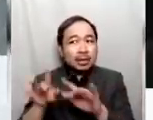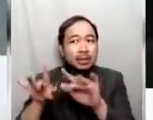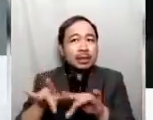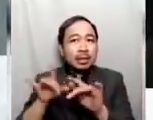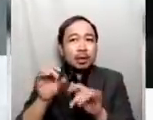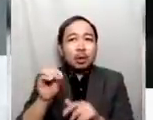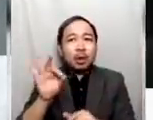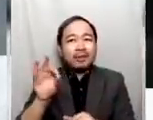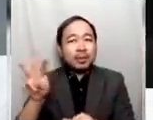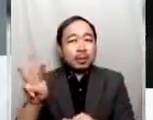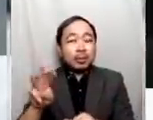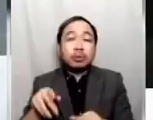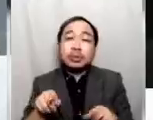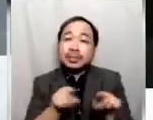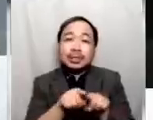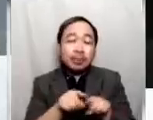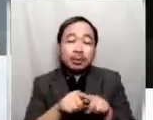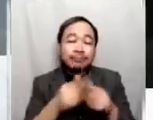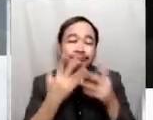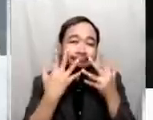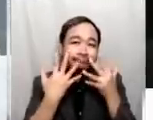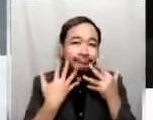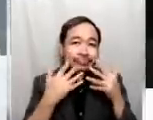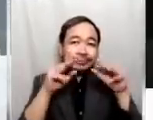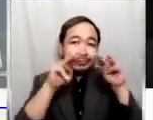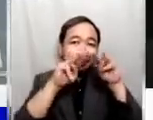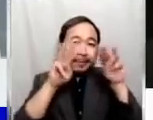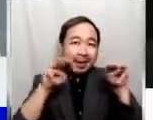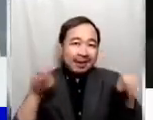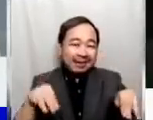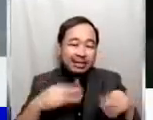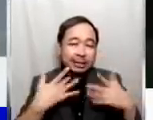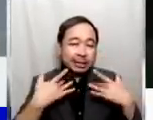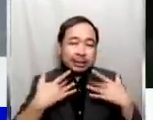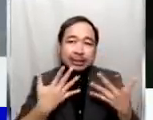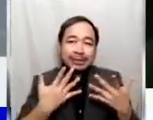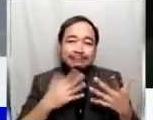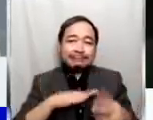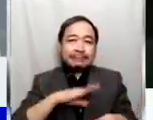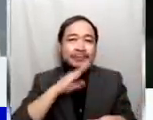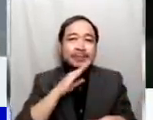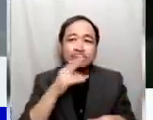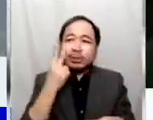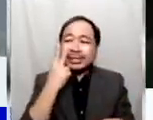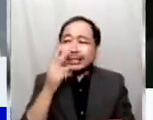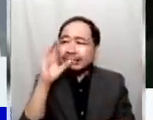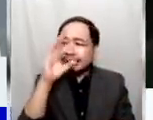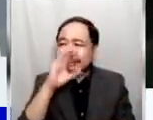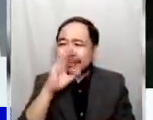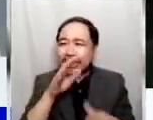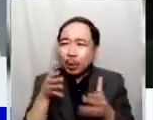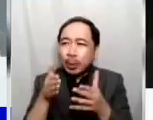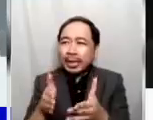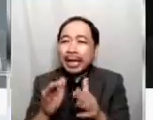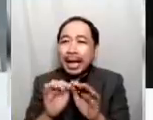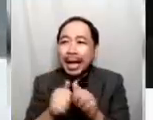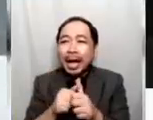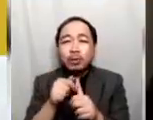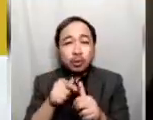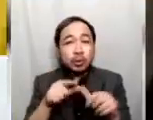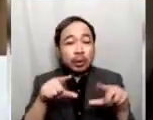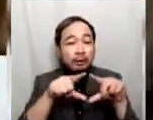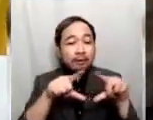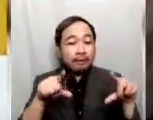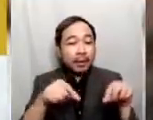Malacanang. We are finding ways and means now para magkaroon po tayo ng basihan na kilalanin yung ating mga vaccination